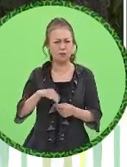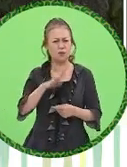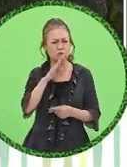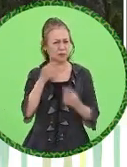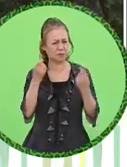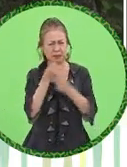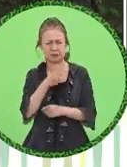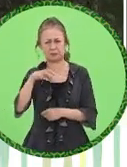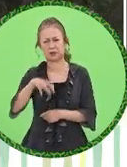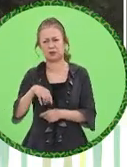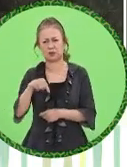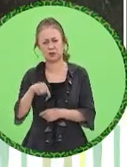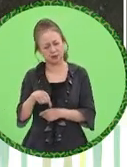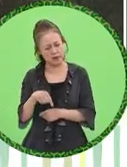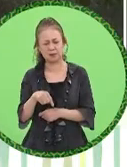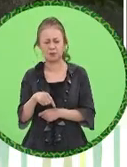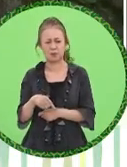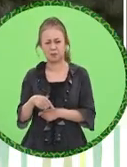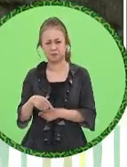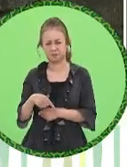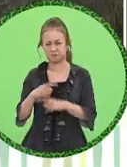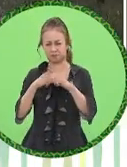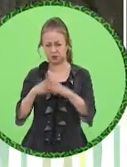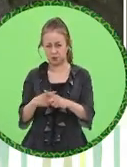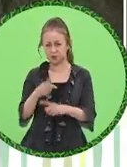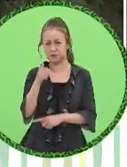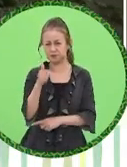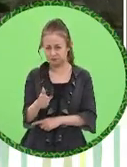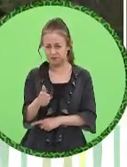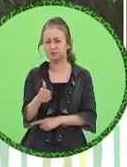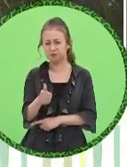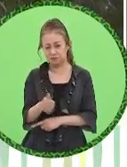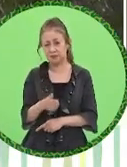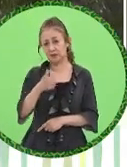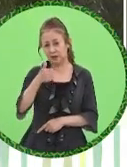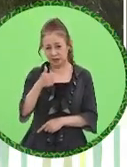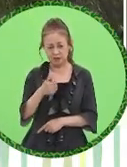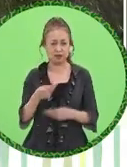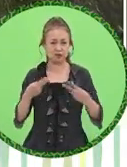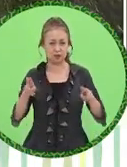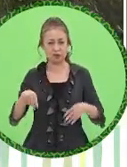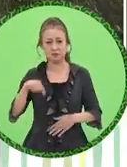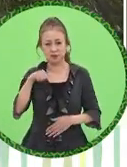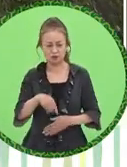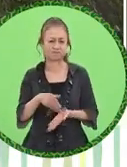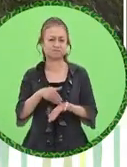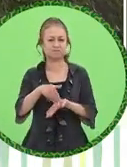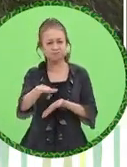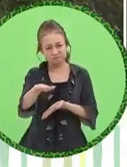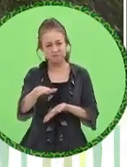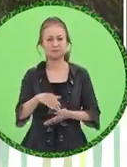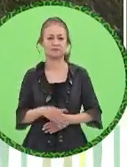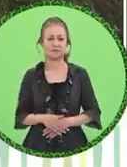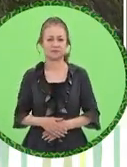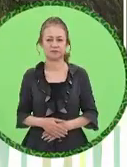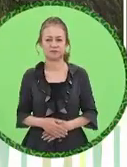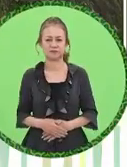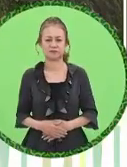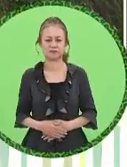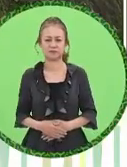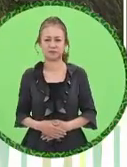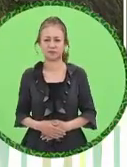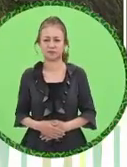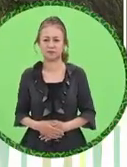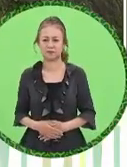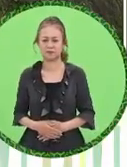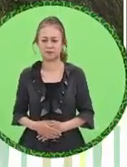別の場所だったため、諸条件に従わなかったとして改易の処分を受け、福島正則は広